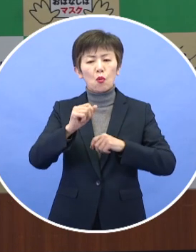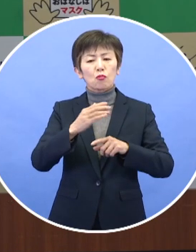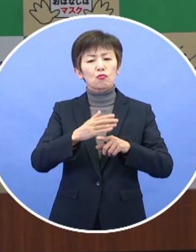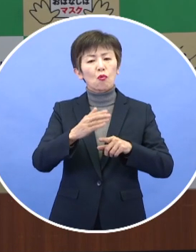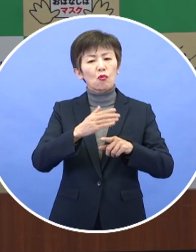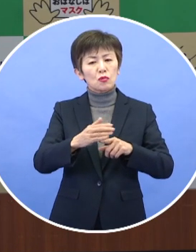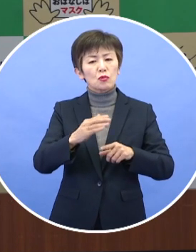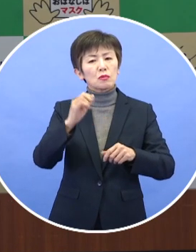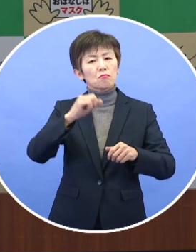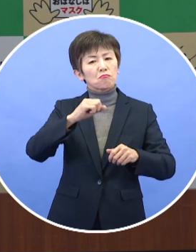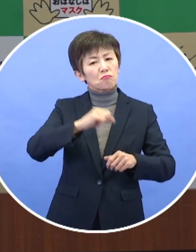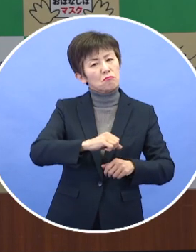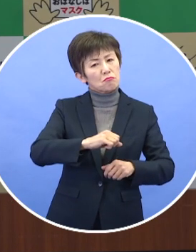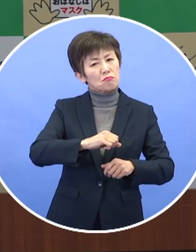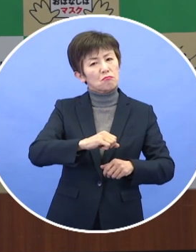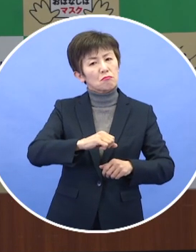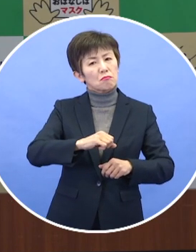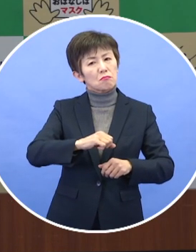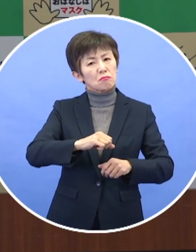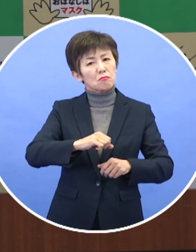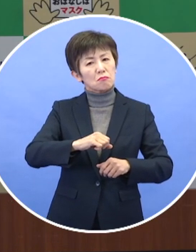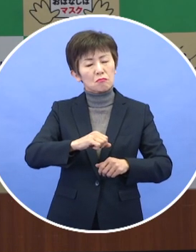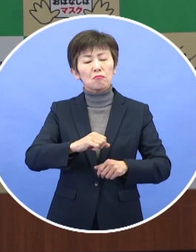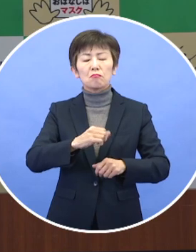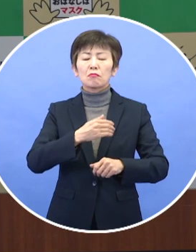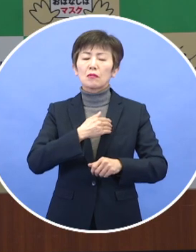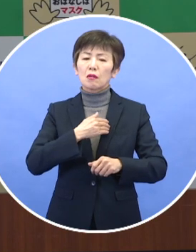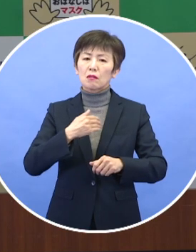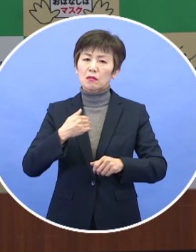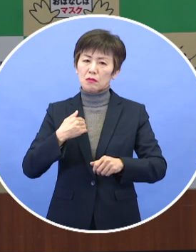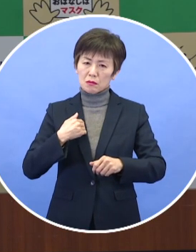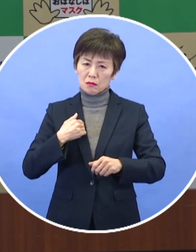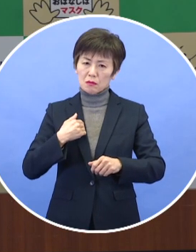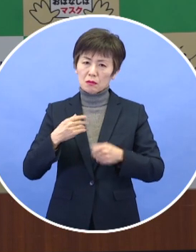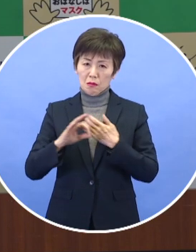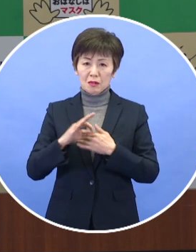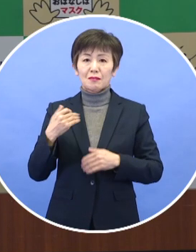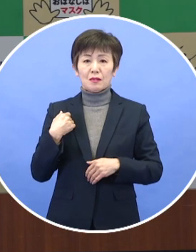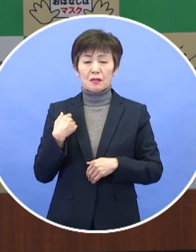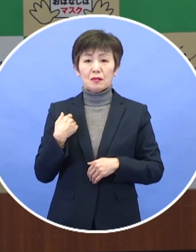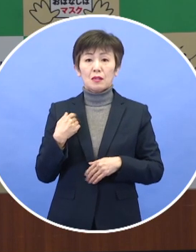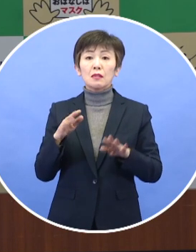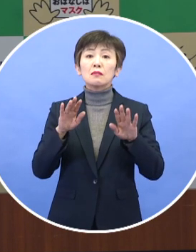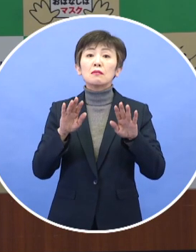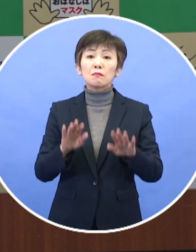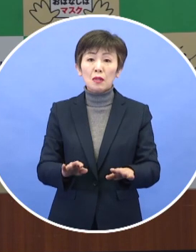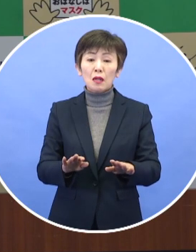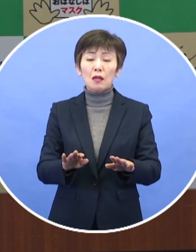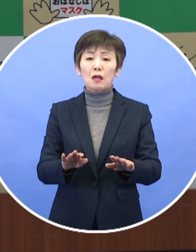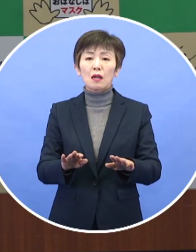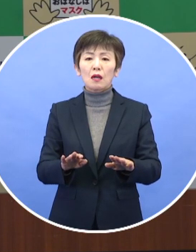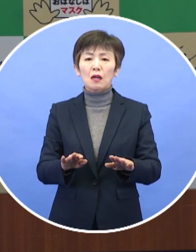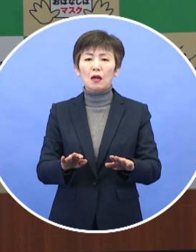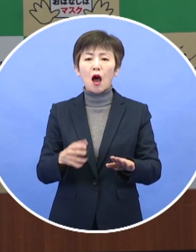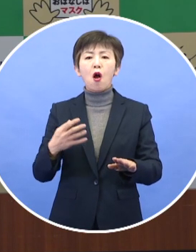でございます。そういうことで、顧問とか部員、まあ、ここにもありますけれども、顧問などの指導者